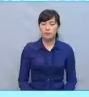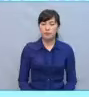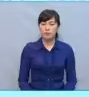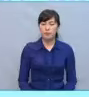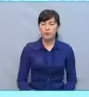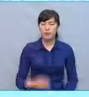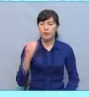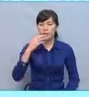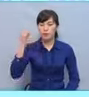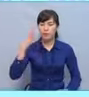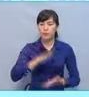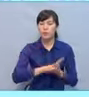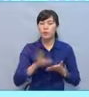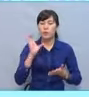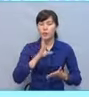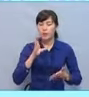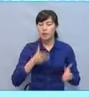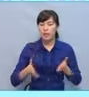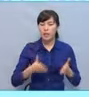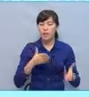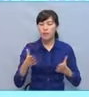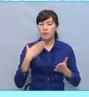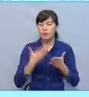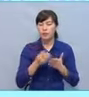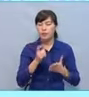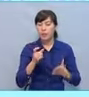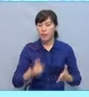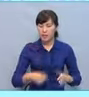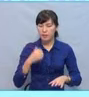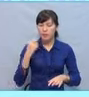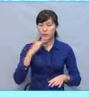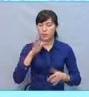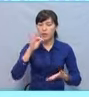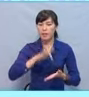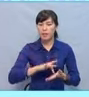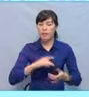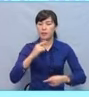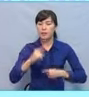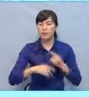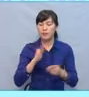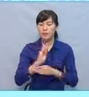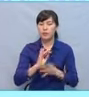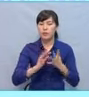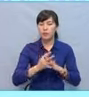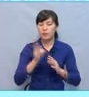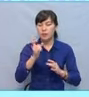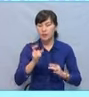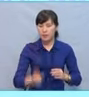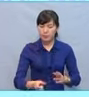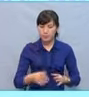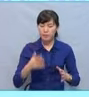Сапалы жарық, таза су, асфальт, жол сұраған қалалықтардың басым көбі шаһарға кейін қосылған елді мекен тұрғындары.